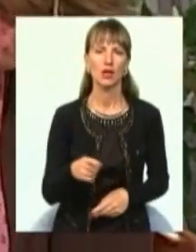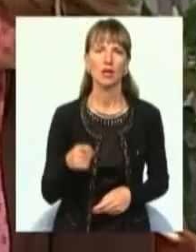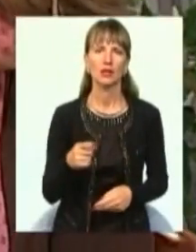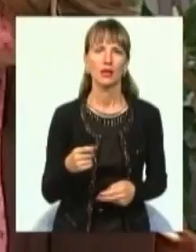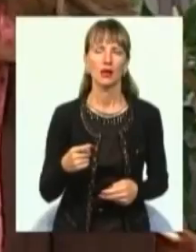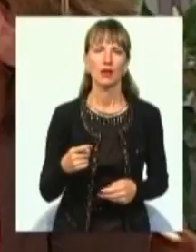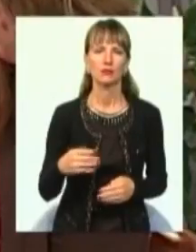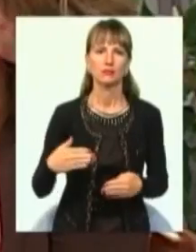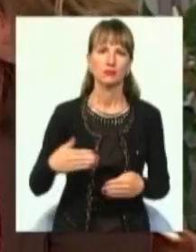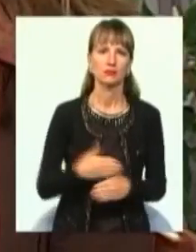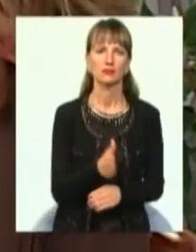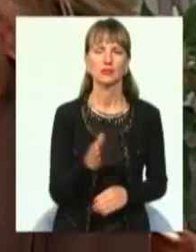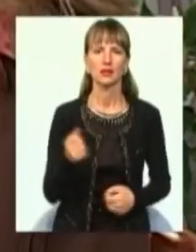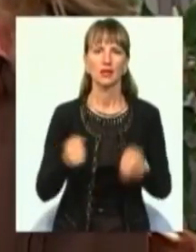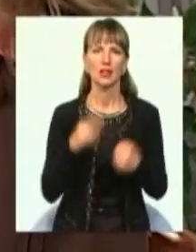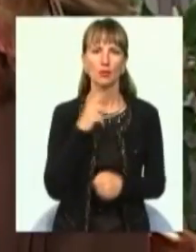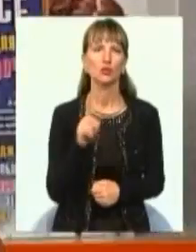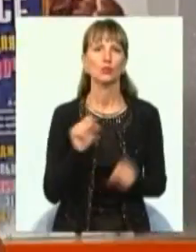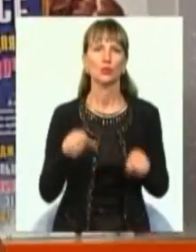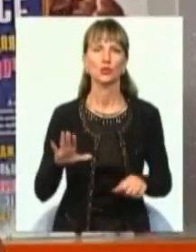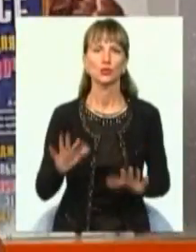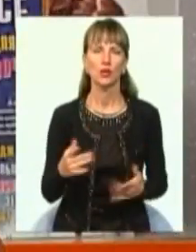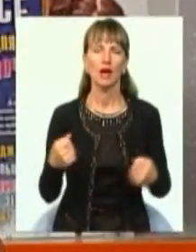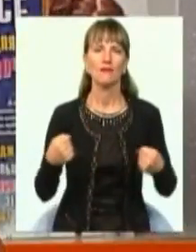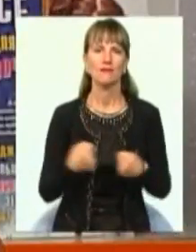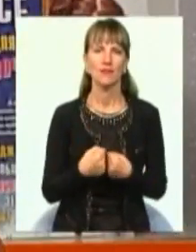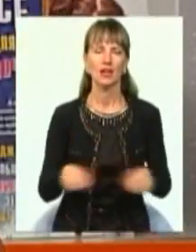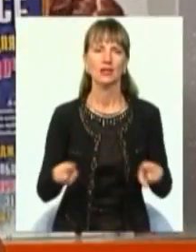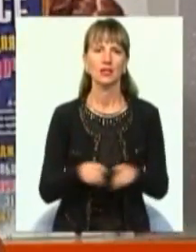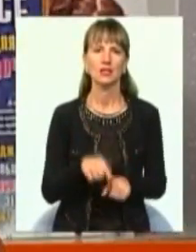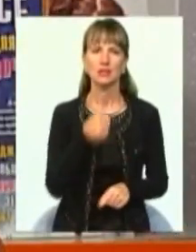зрізають дорогу, так? І таким чином що може трапитися? Аварія